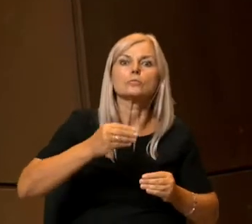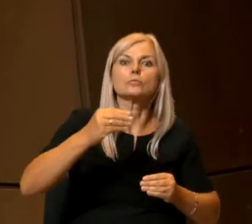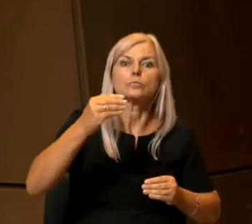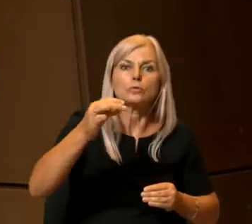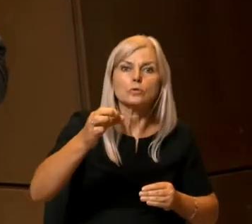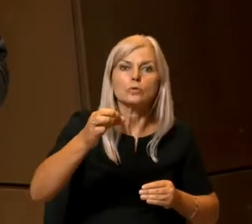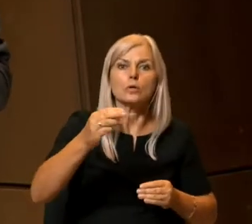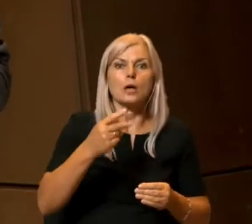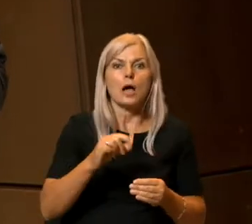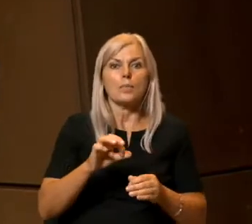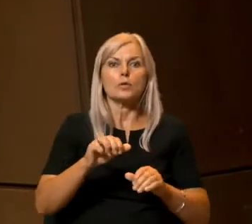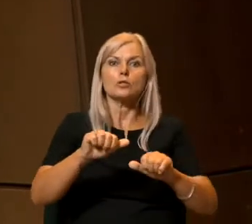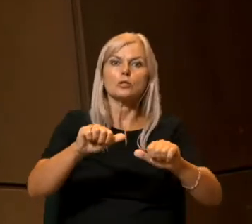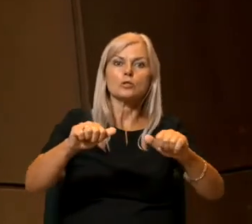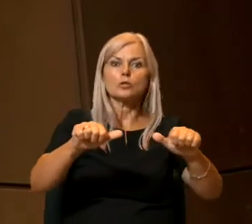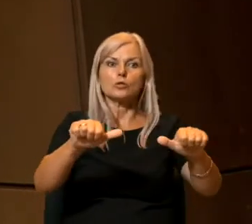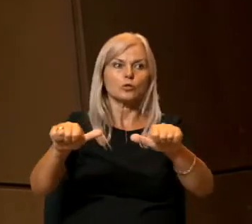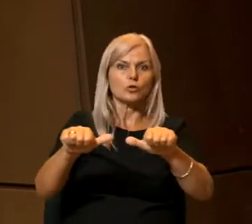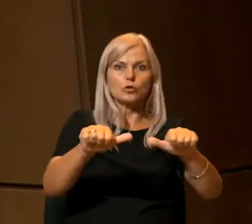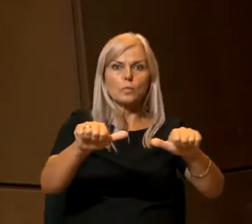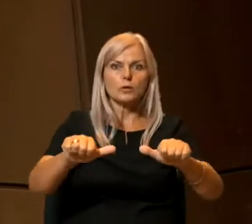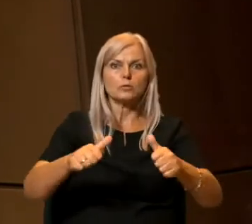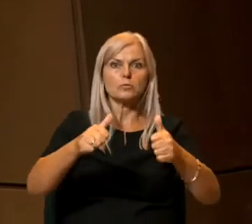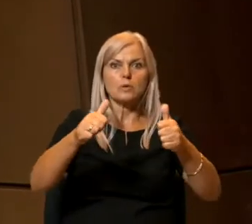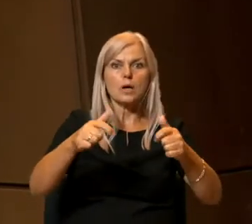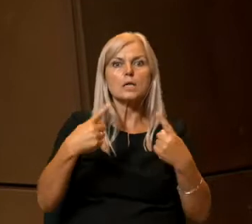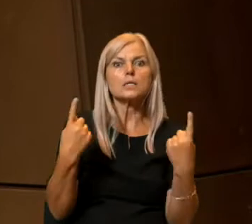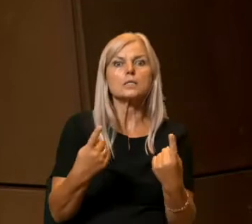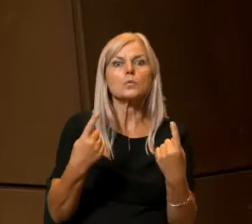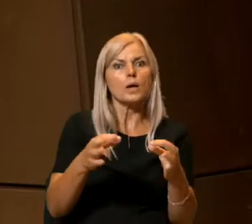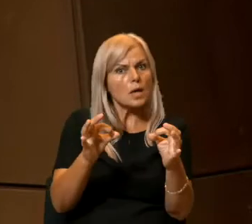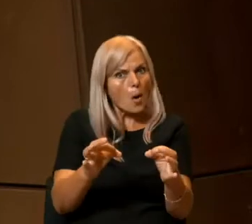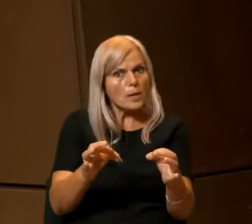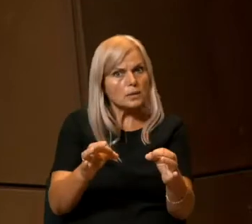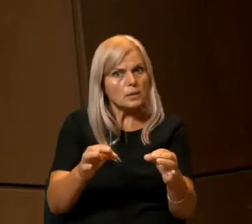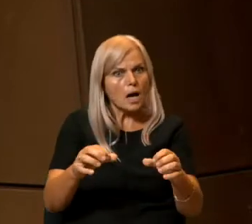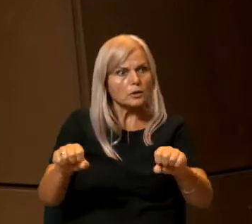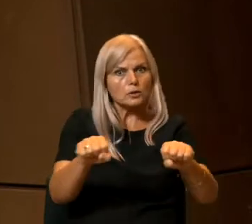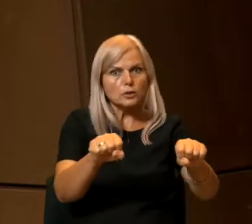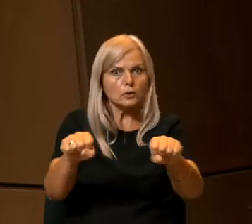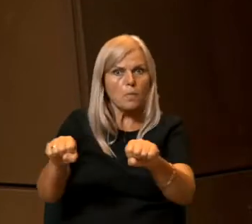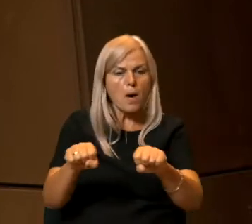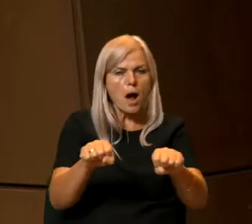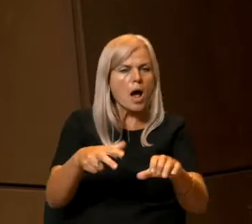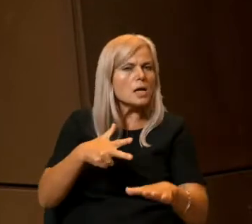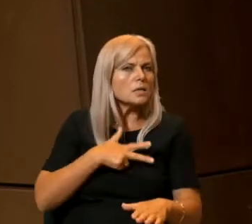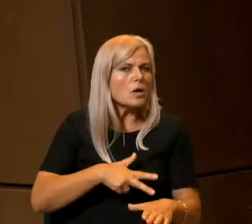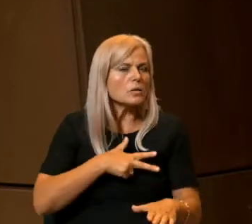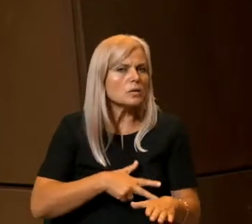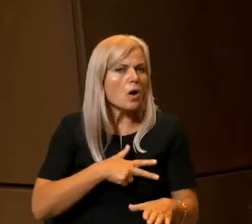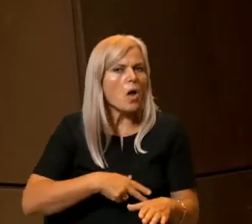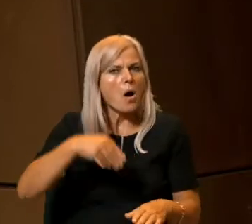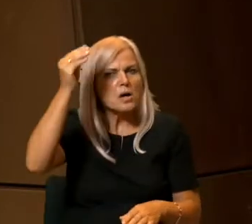aby utrzymać naszą sytuację obecną. W socjologii często